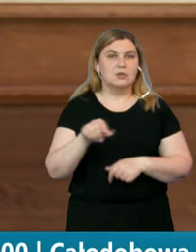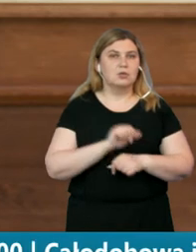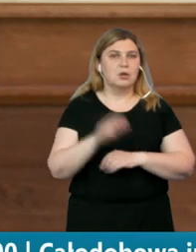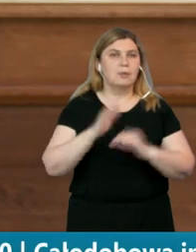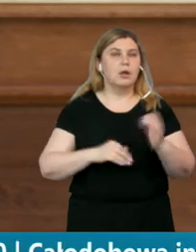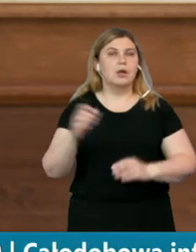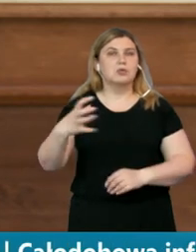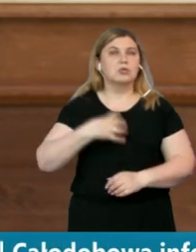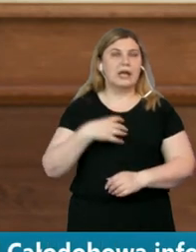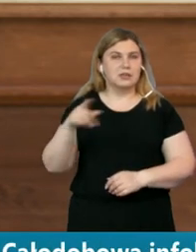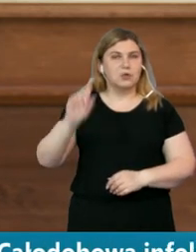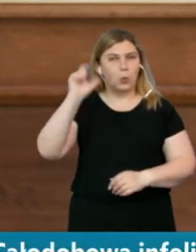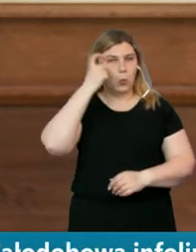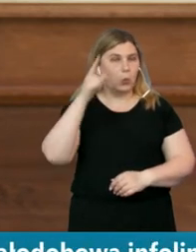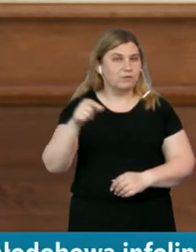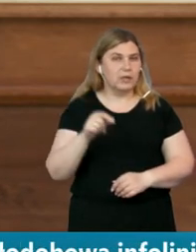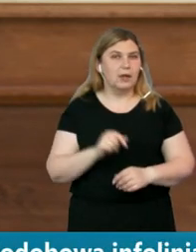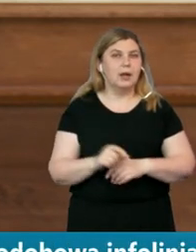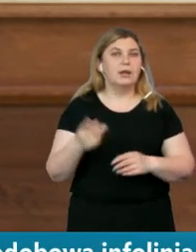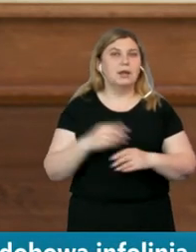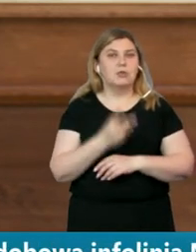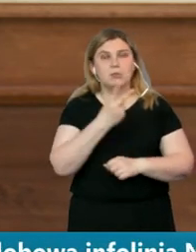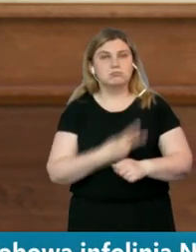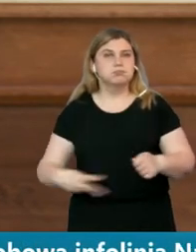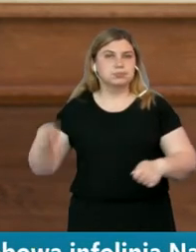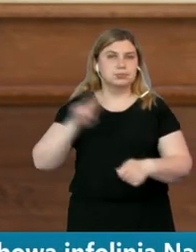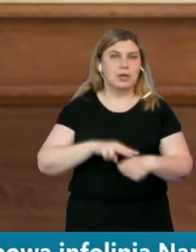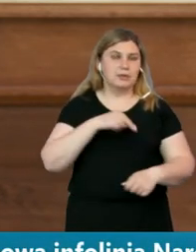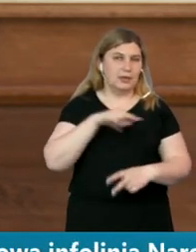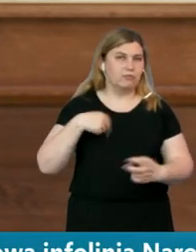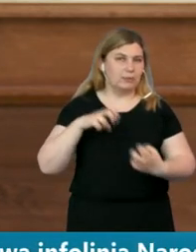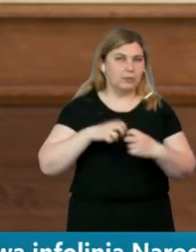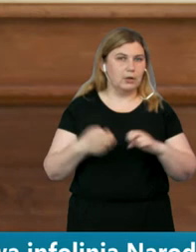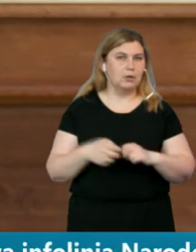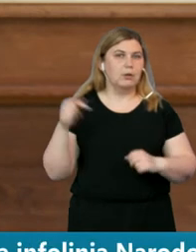dyrekcji generalnej, ale spotęgowało to nasze problemy i niestety musimy